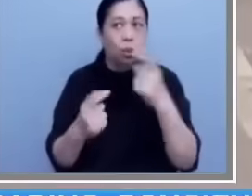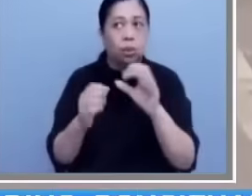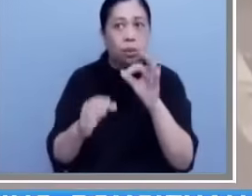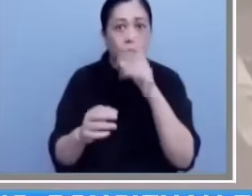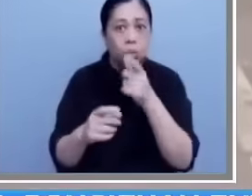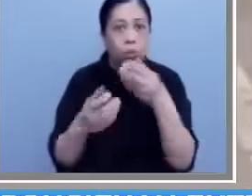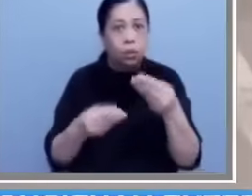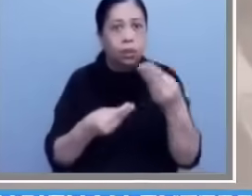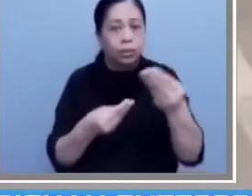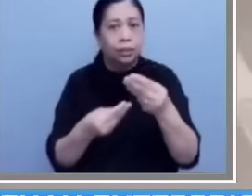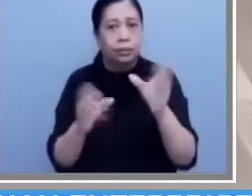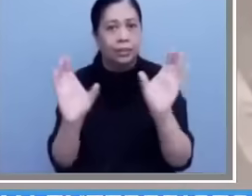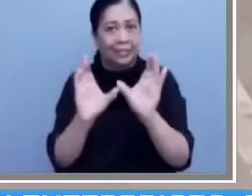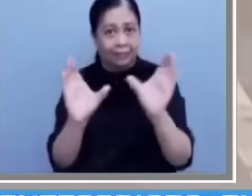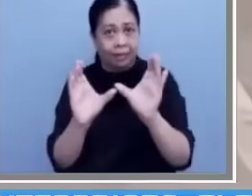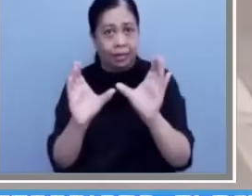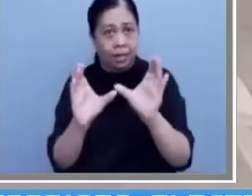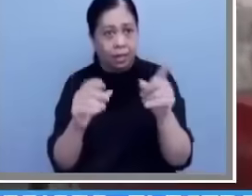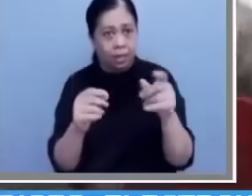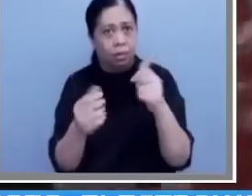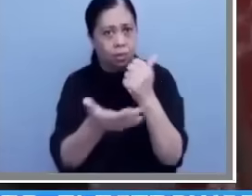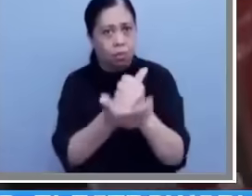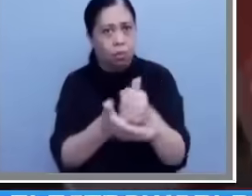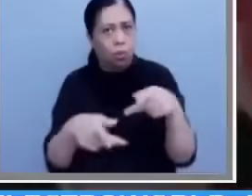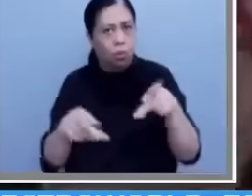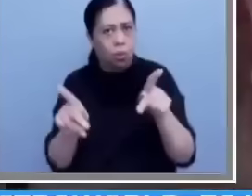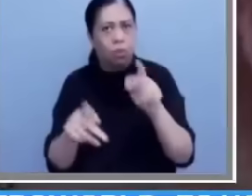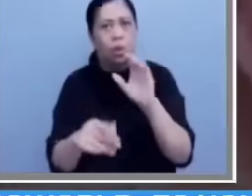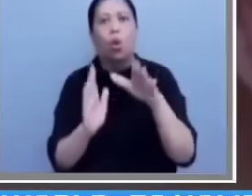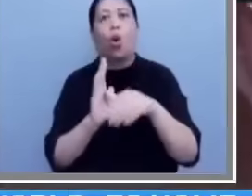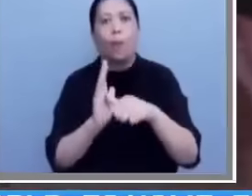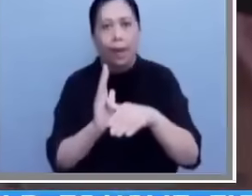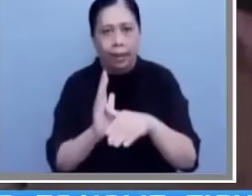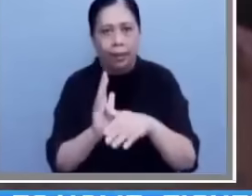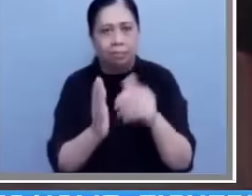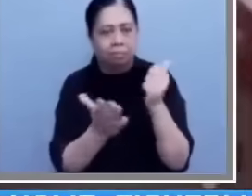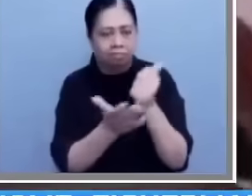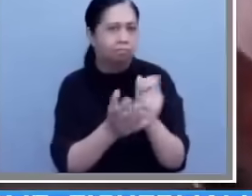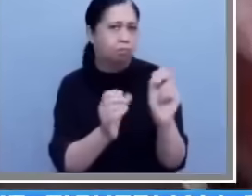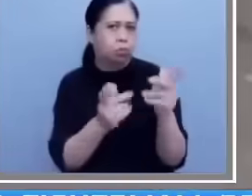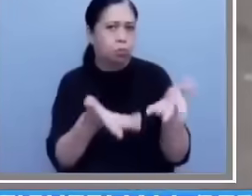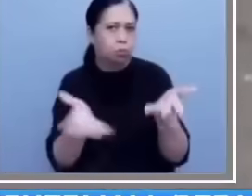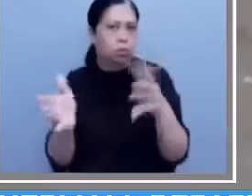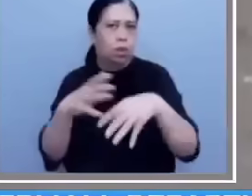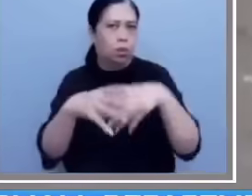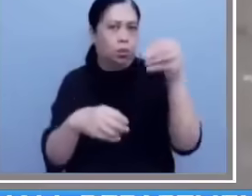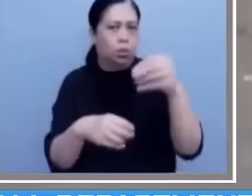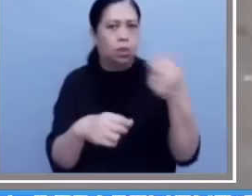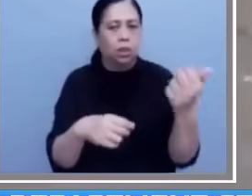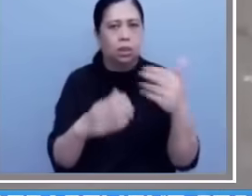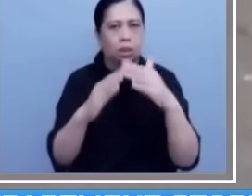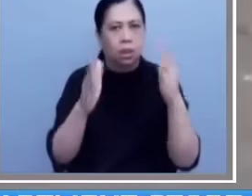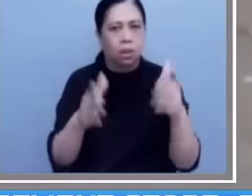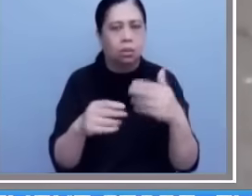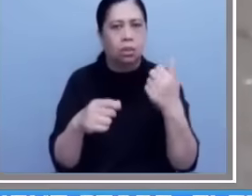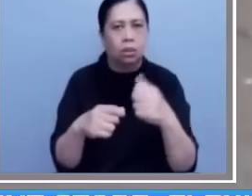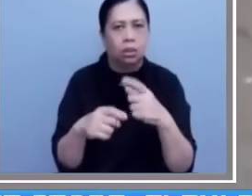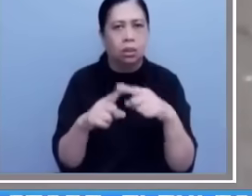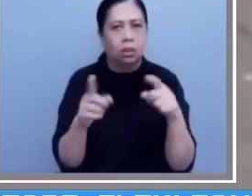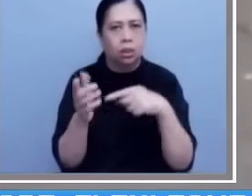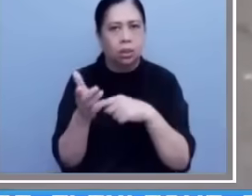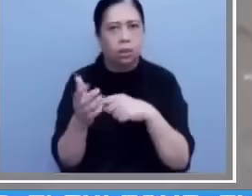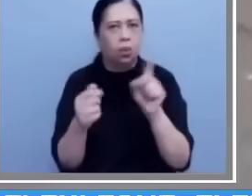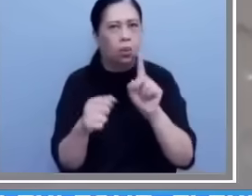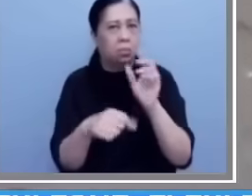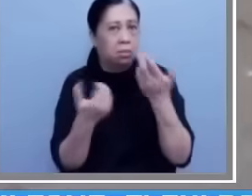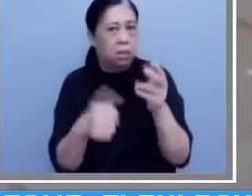ng certificate of authority po ng COMELEC na po pwede po silang magdala ng mga baril base po sa nature ng kanilang business, yung mga may